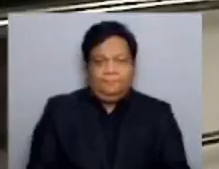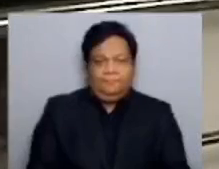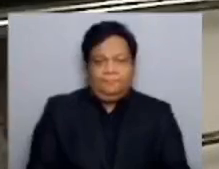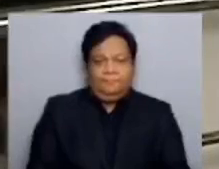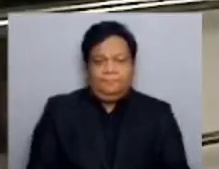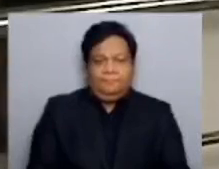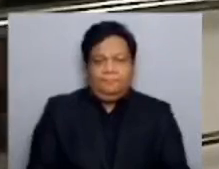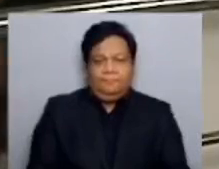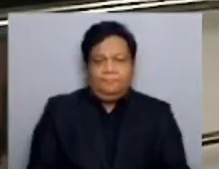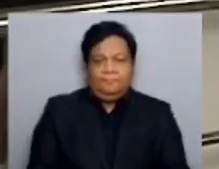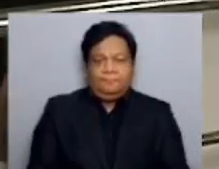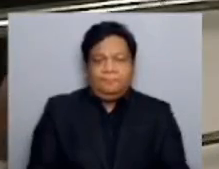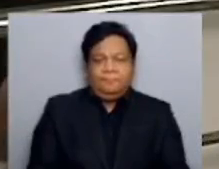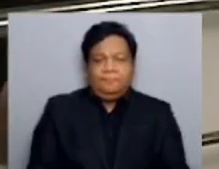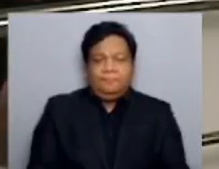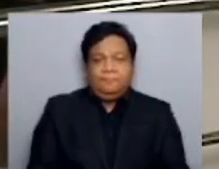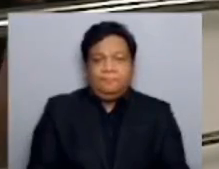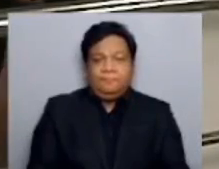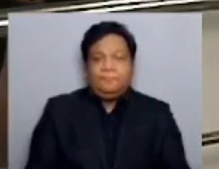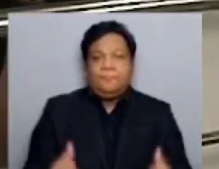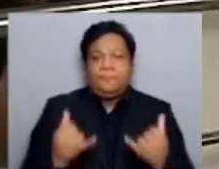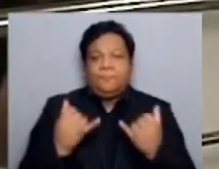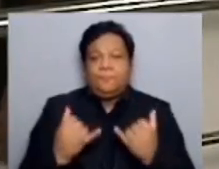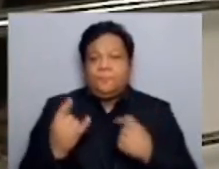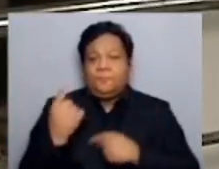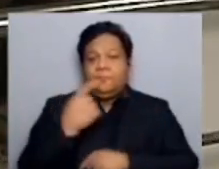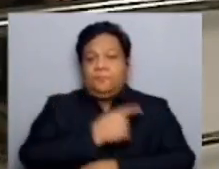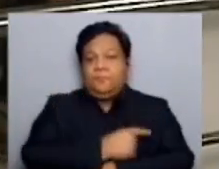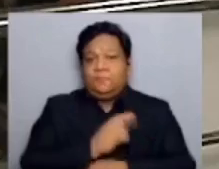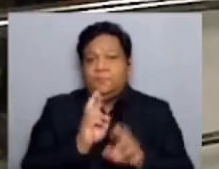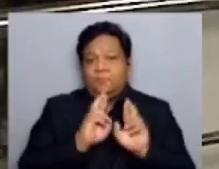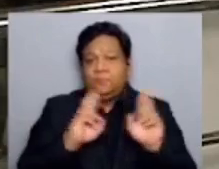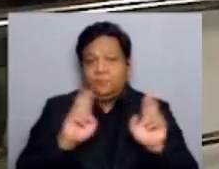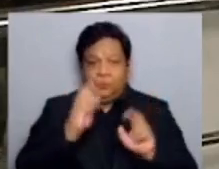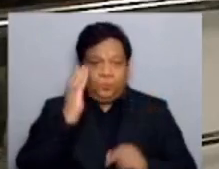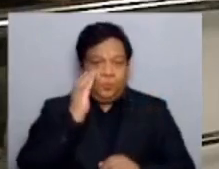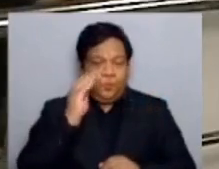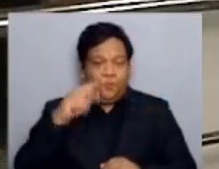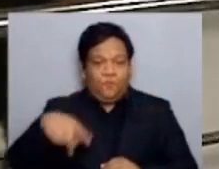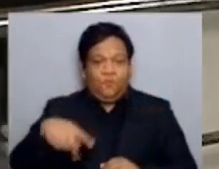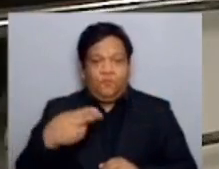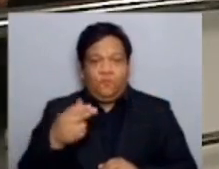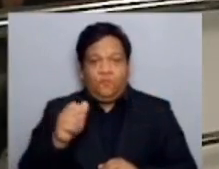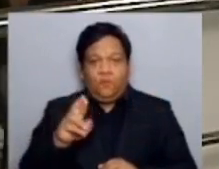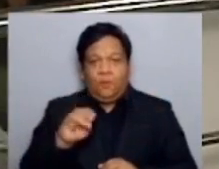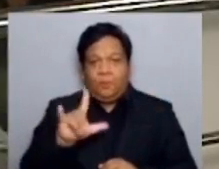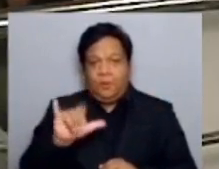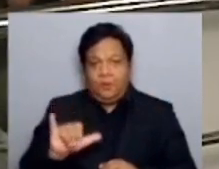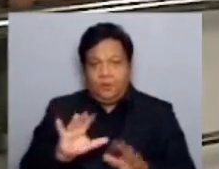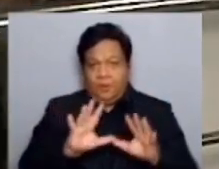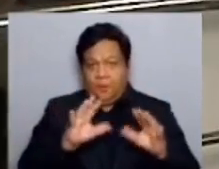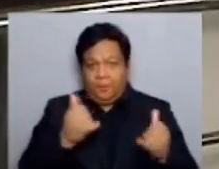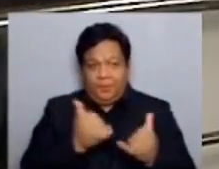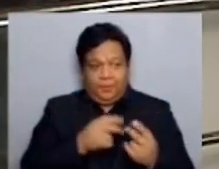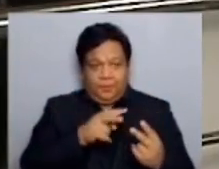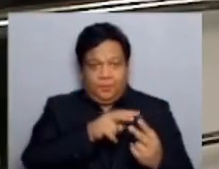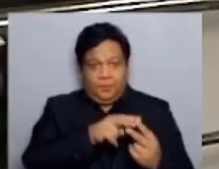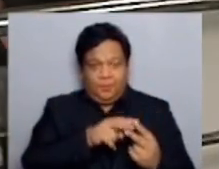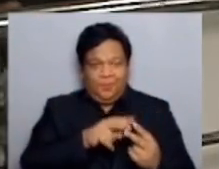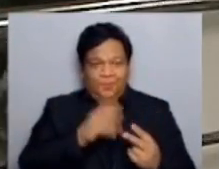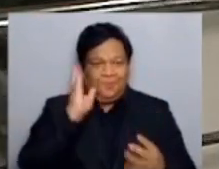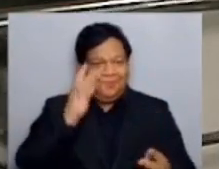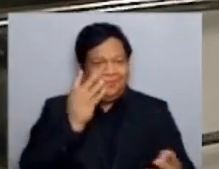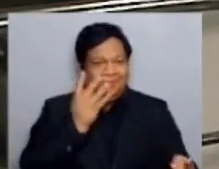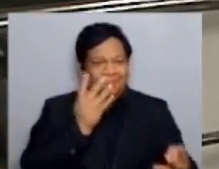Palalayain na po ngayong araw ang dalawang opisyal ng Pharmally Pharmaceuticals na nakulong sa Pasay City Jail matapos i-cite